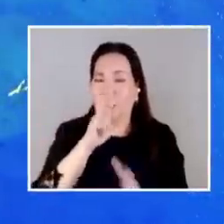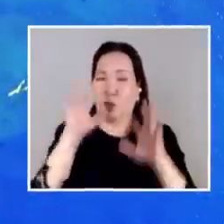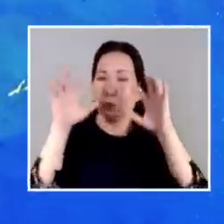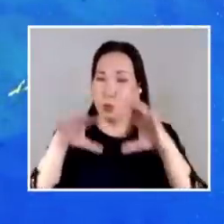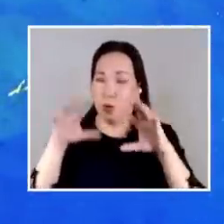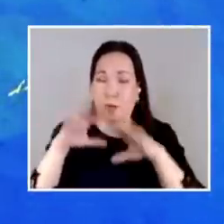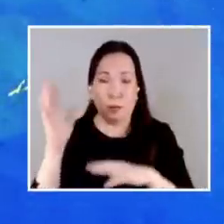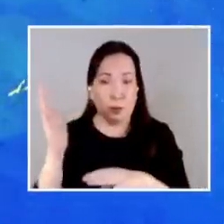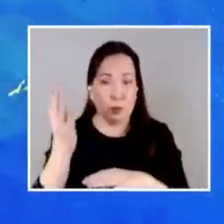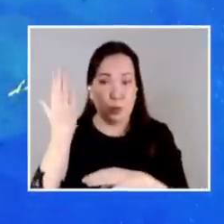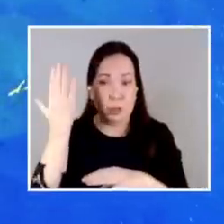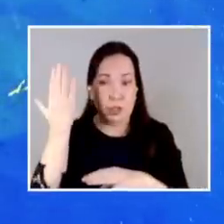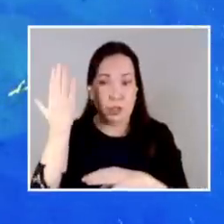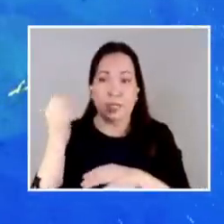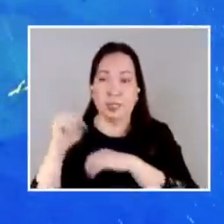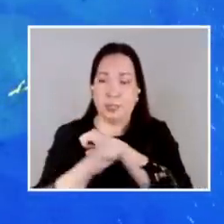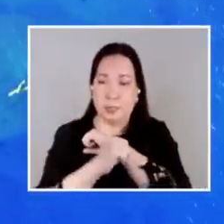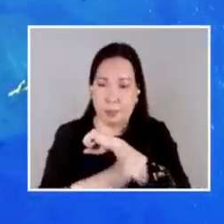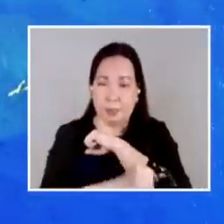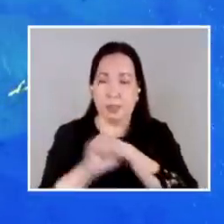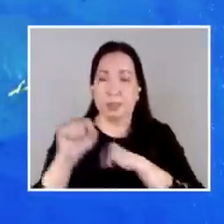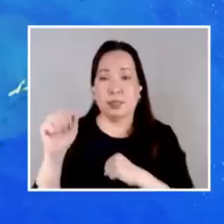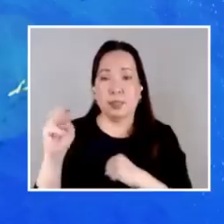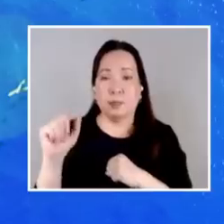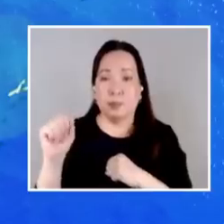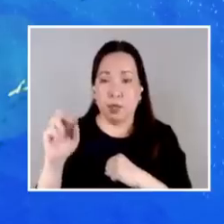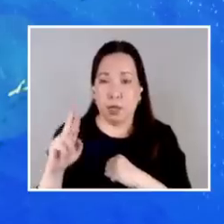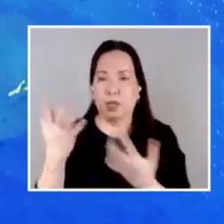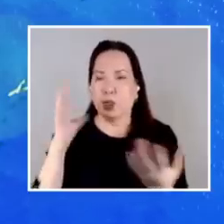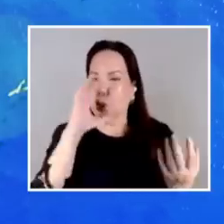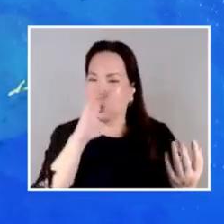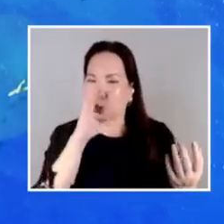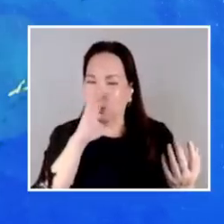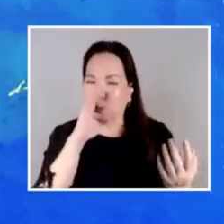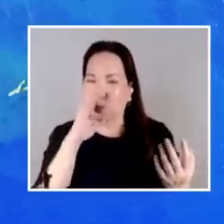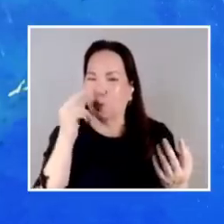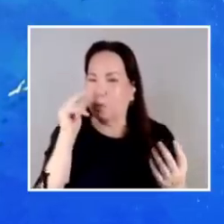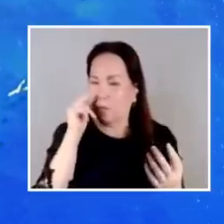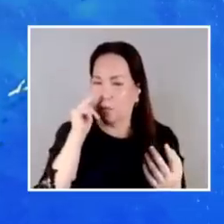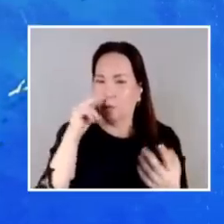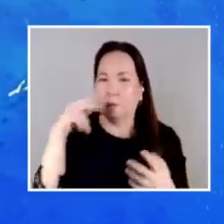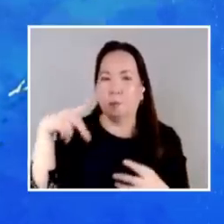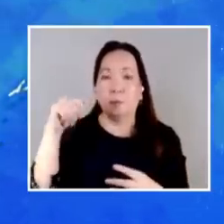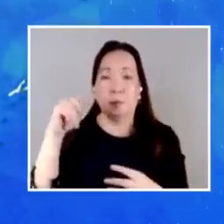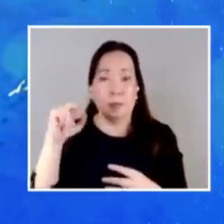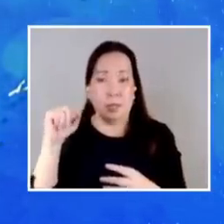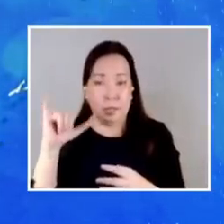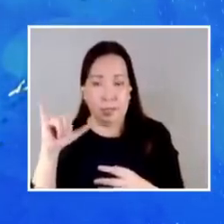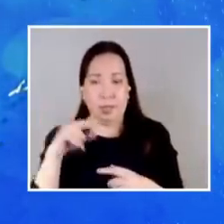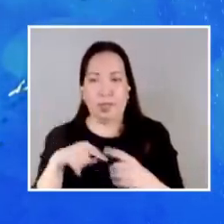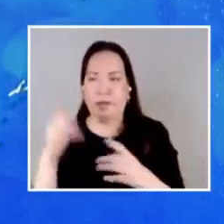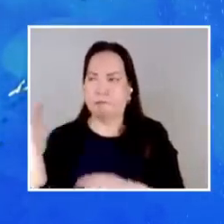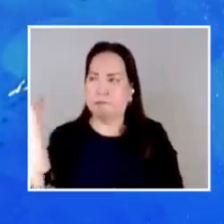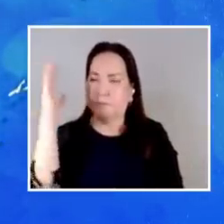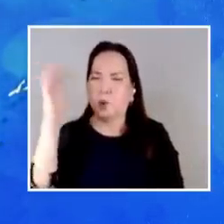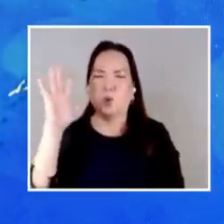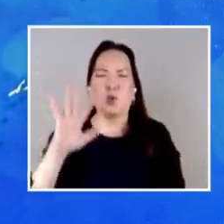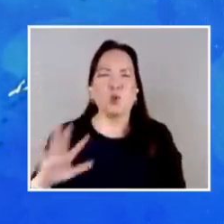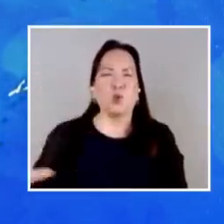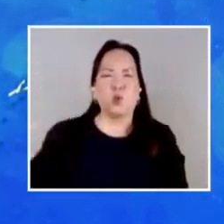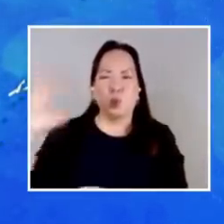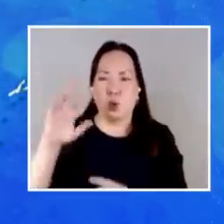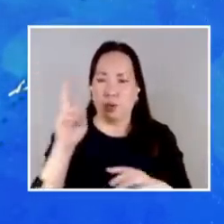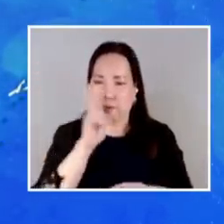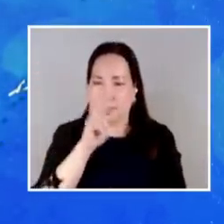po sa Samar Island at sa hilagang bahagi ng Cebu, Negros at Panay. Pagsapit po ng tanghali, buong Visayas na makaranas ng mga